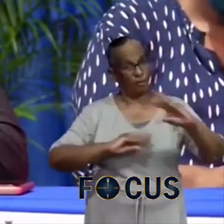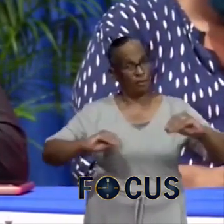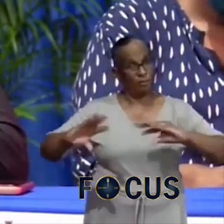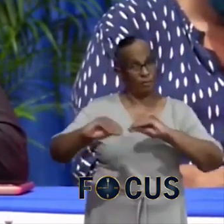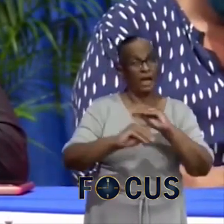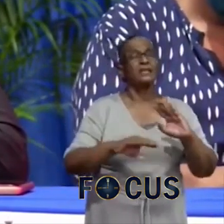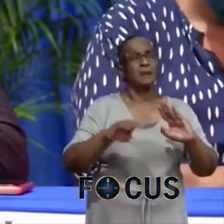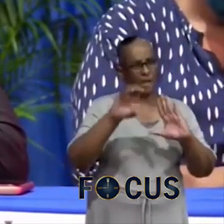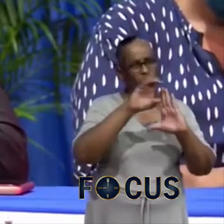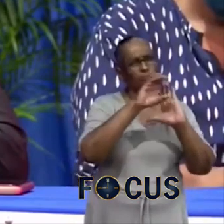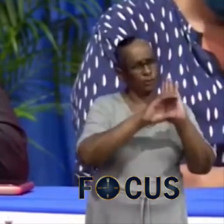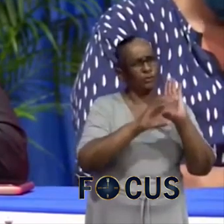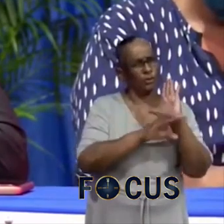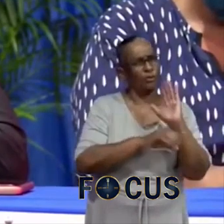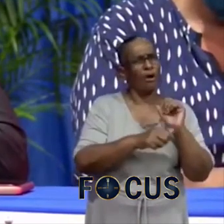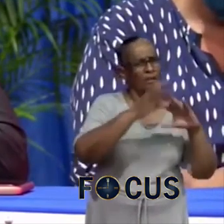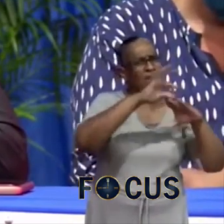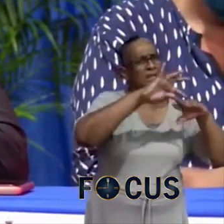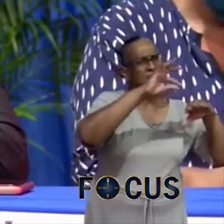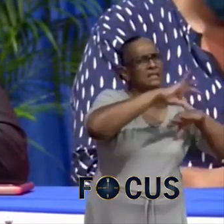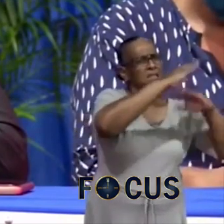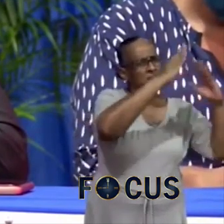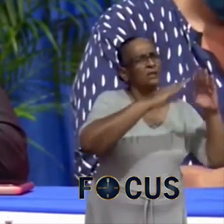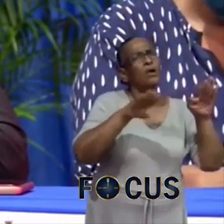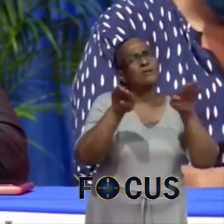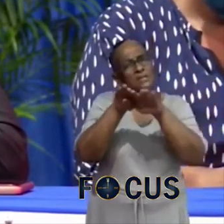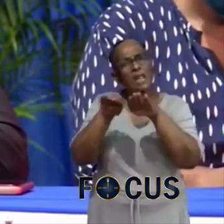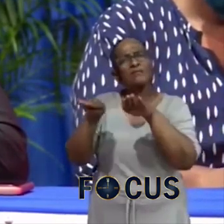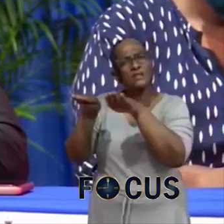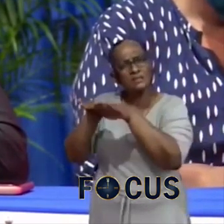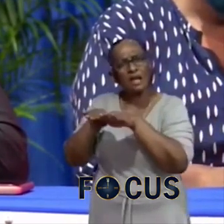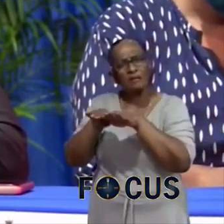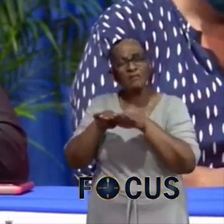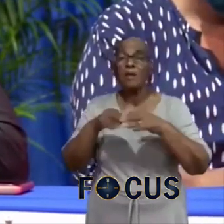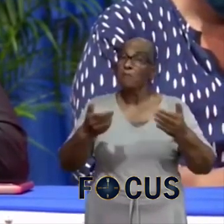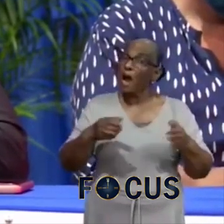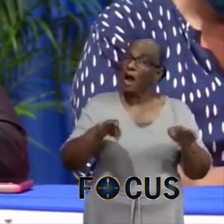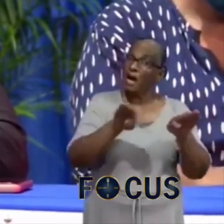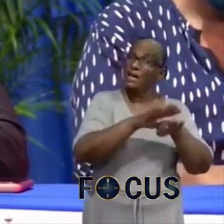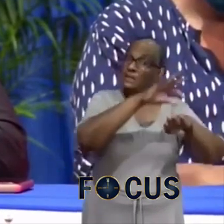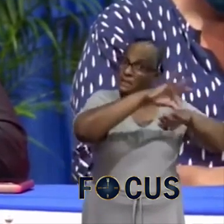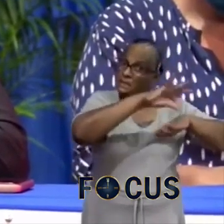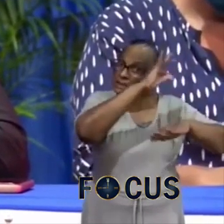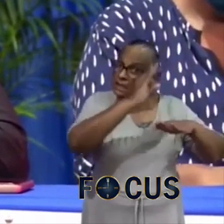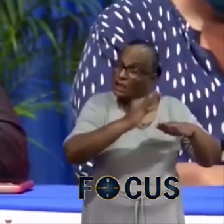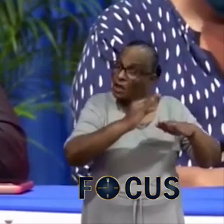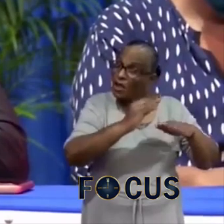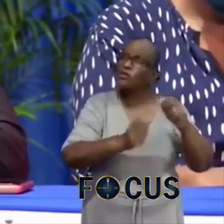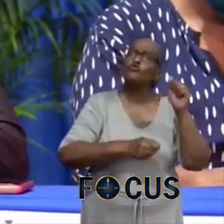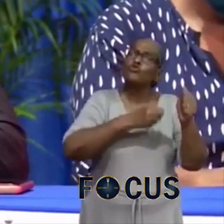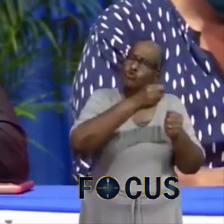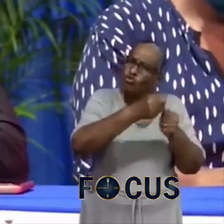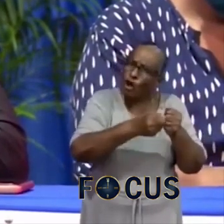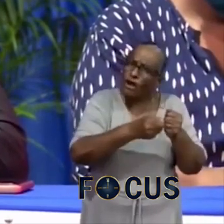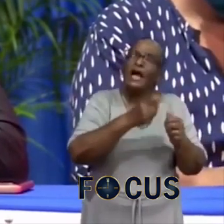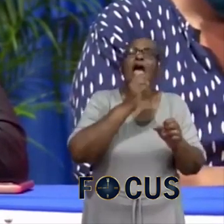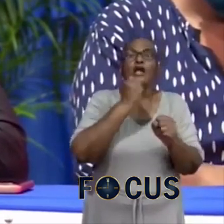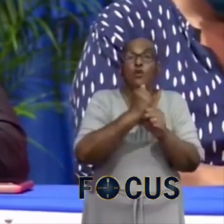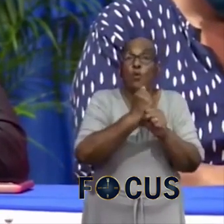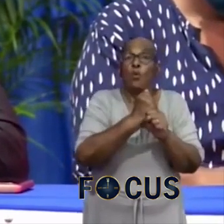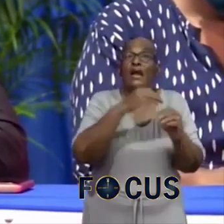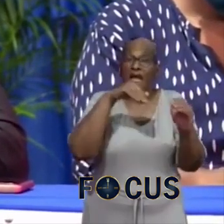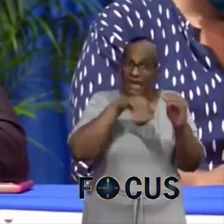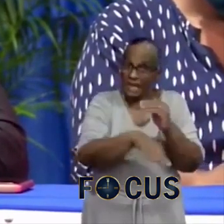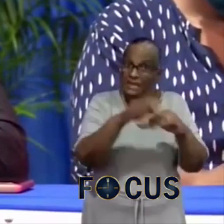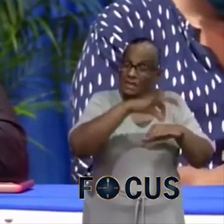uniforme protocollen te kijken over het algemeen. En natuurlijk zal van elk ziekenhuis, afhankelijk van de zorg en de diensten die ze verlenen, ook